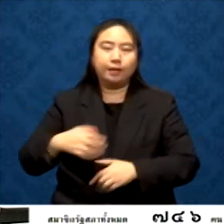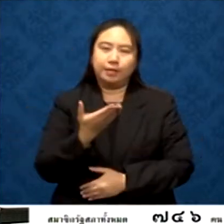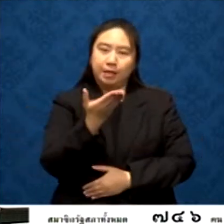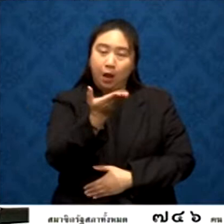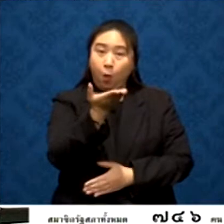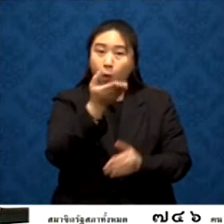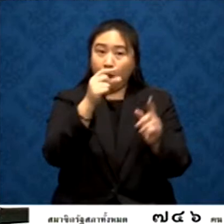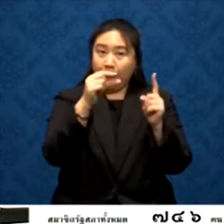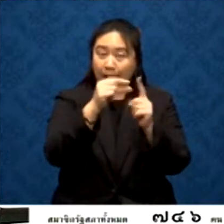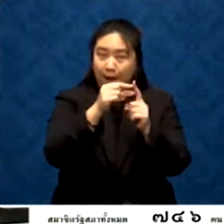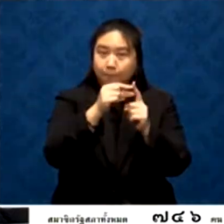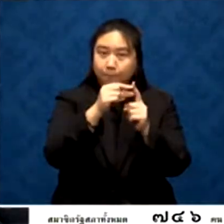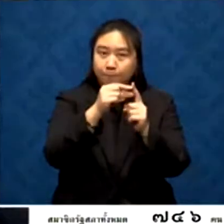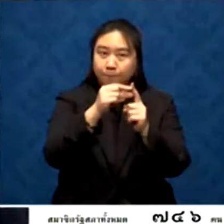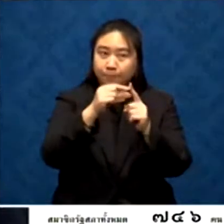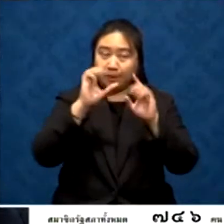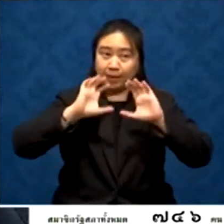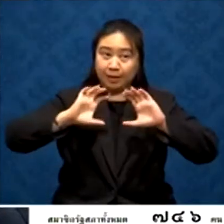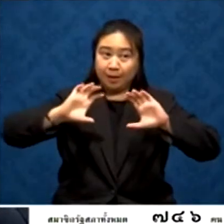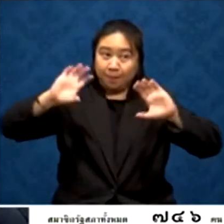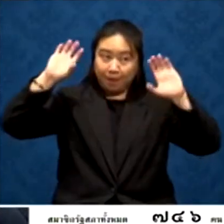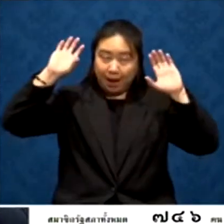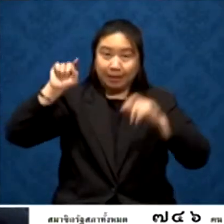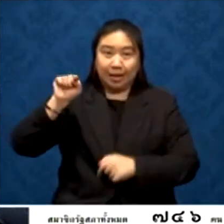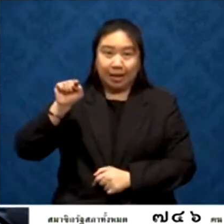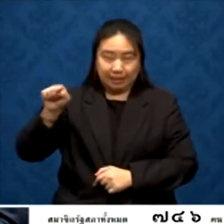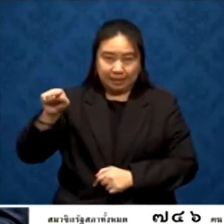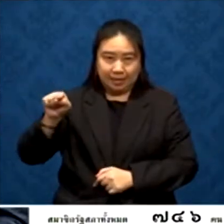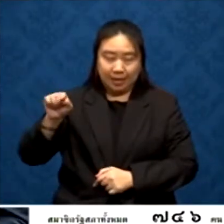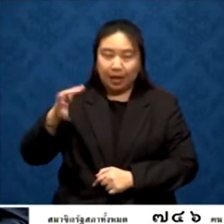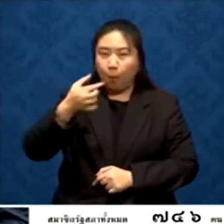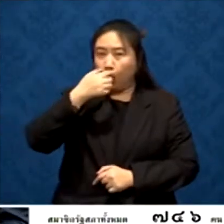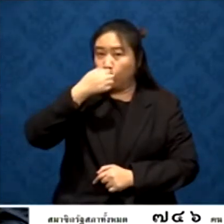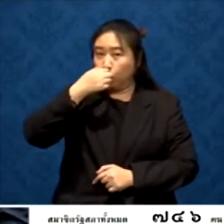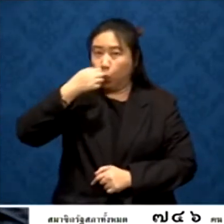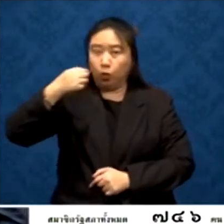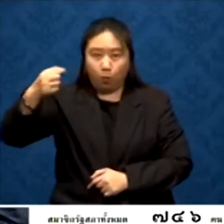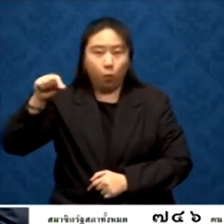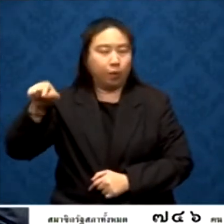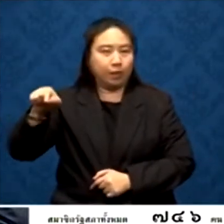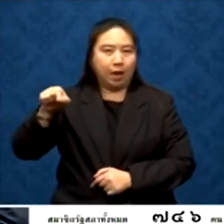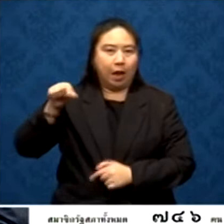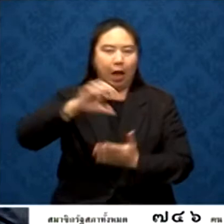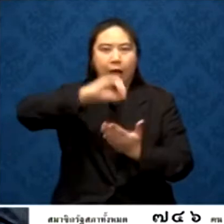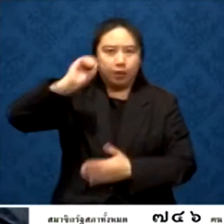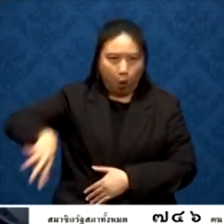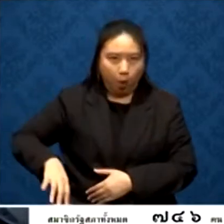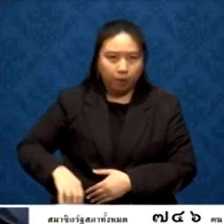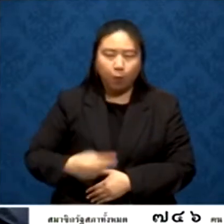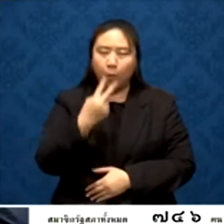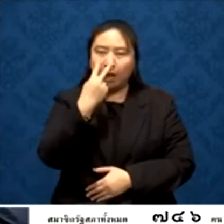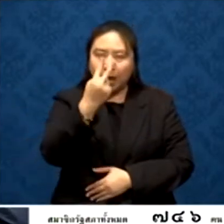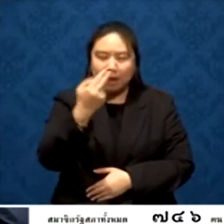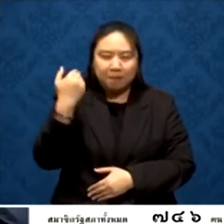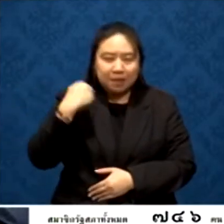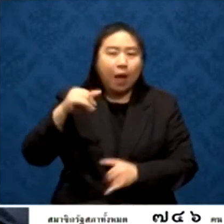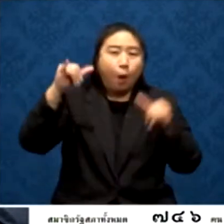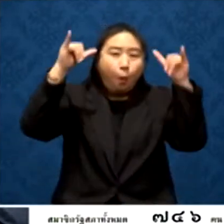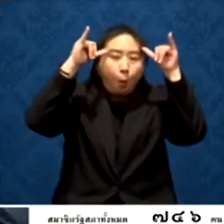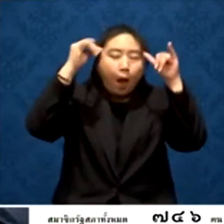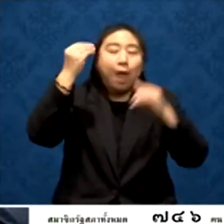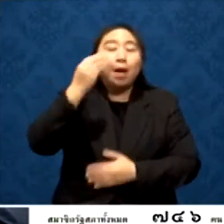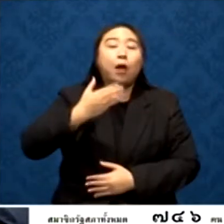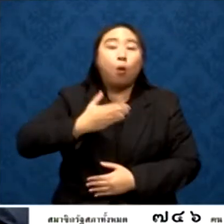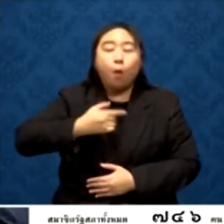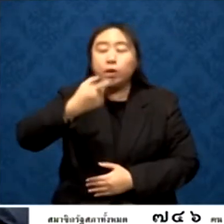ว่ารัฐบาลนี้ถูกจูงจมูกผมเห็นแต่ควายบ้านผมนั่นแหละครับที่เขาจูงจมูกอ่ะ